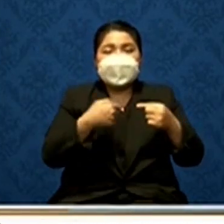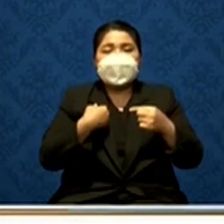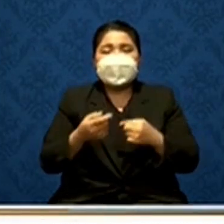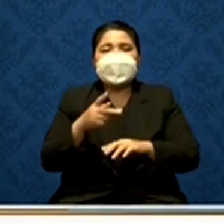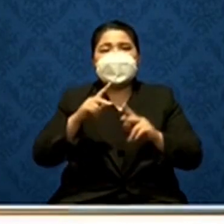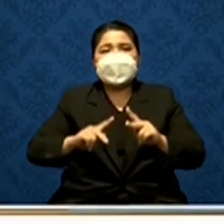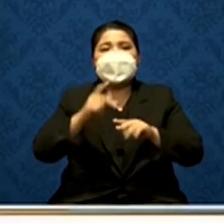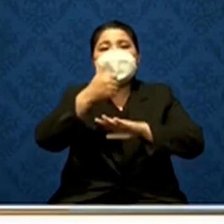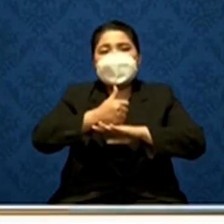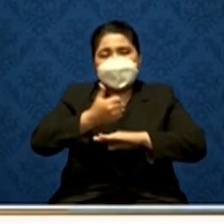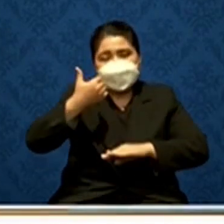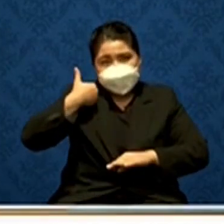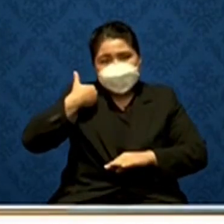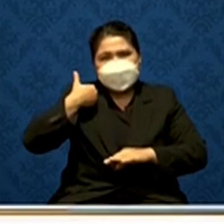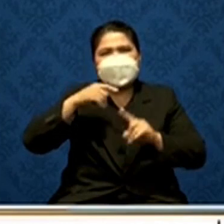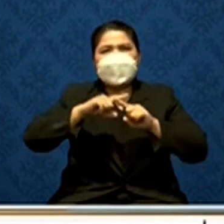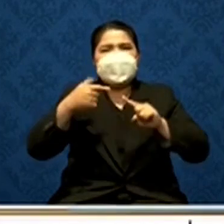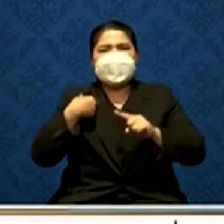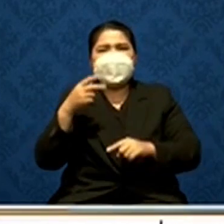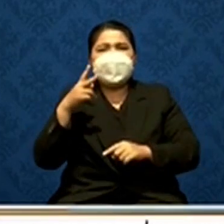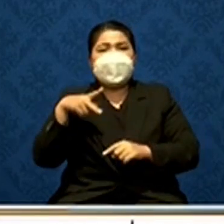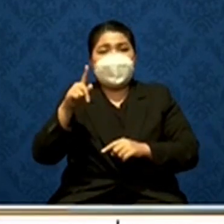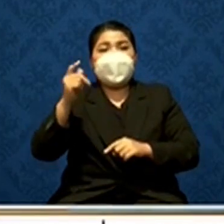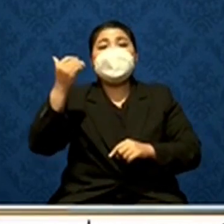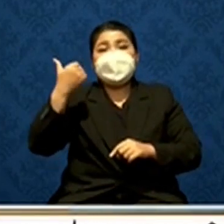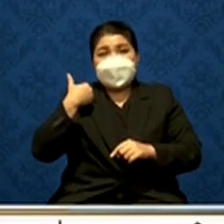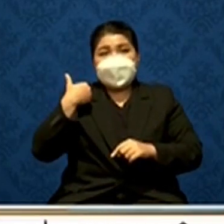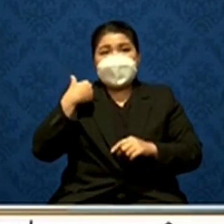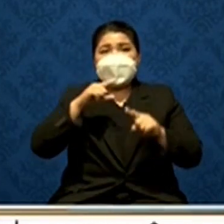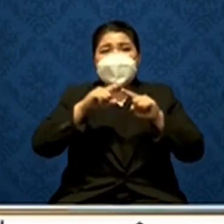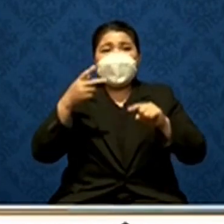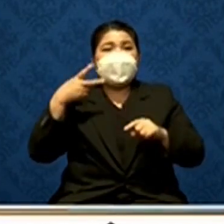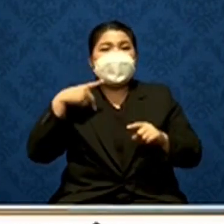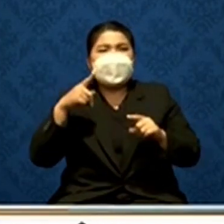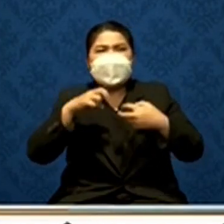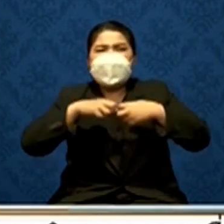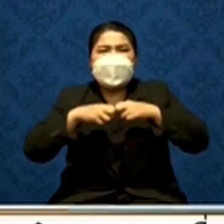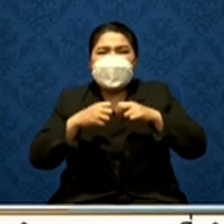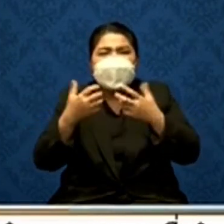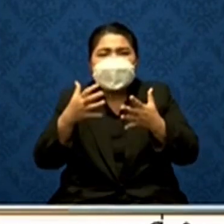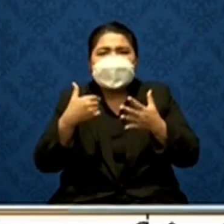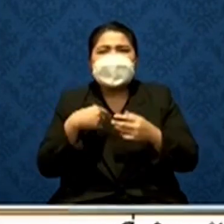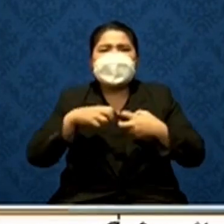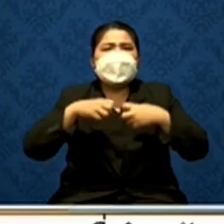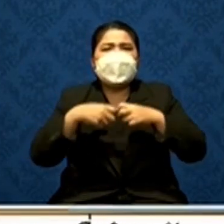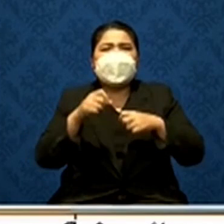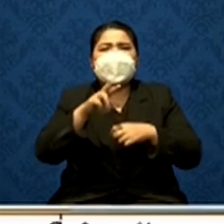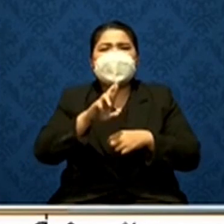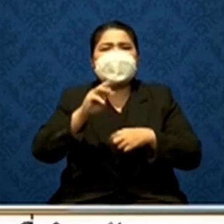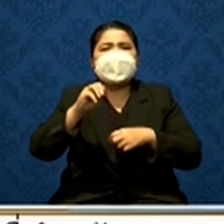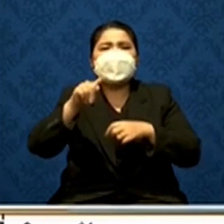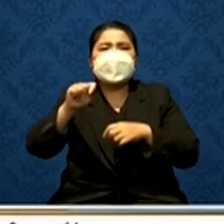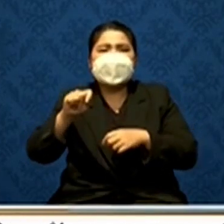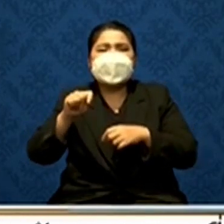แต่ว่ามันมี ประโยชน์ไม่มีปัญหากับใครแล้วไม่ต้องมปัหากับรัรบนตีได้เงินได้กำไร